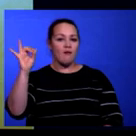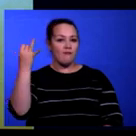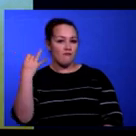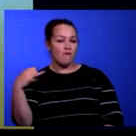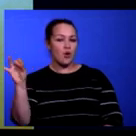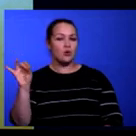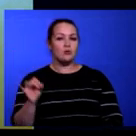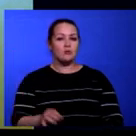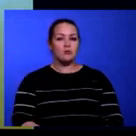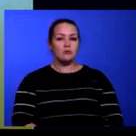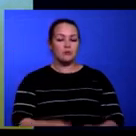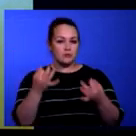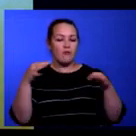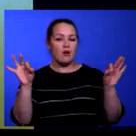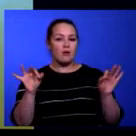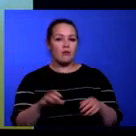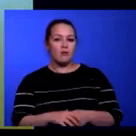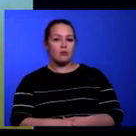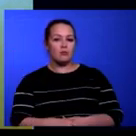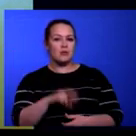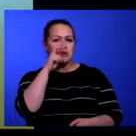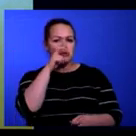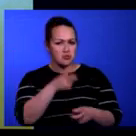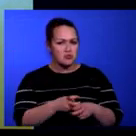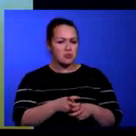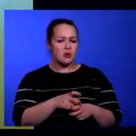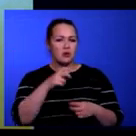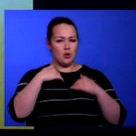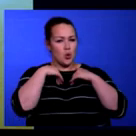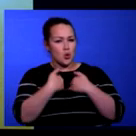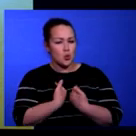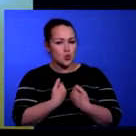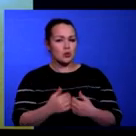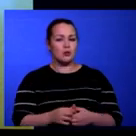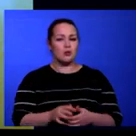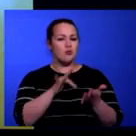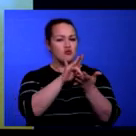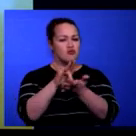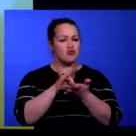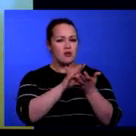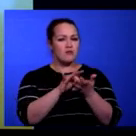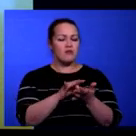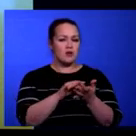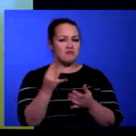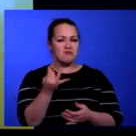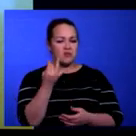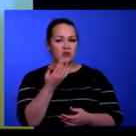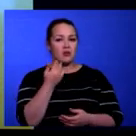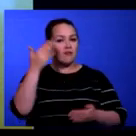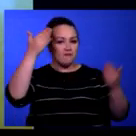грустный конечно будет с ними интересно путешествовать до возьмем веселого матроса